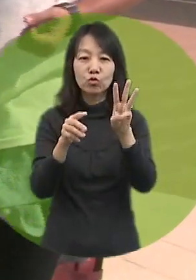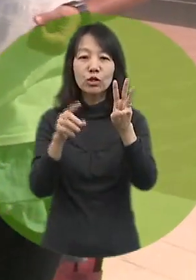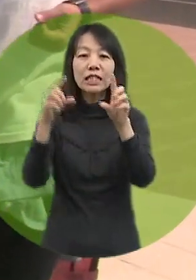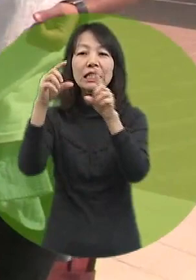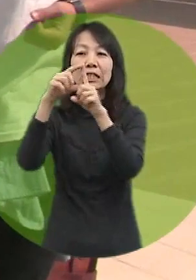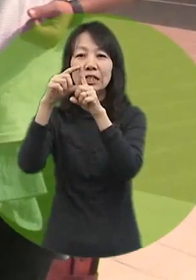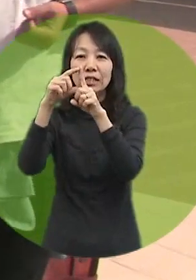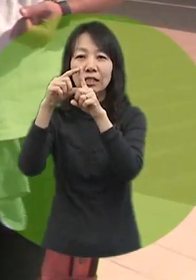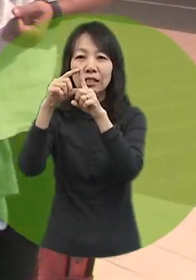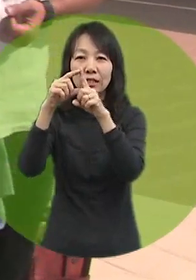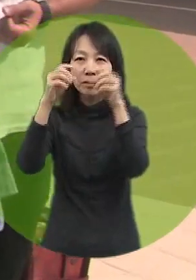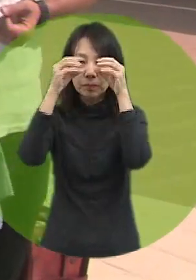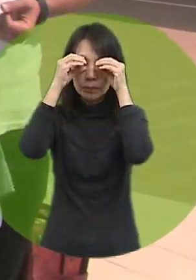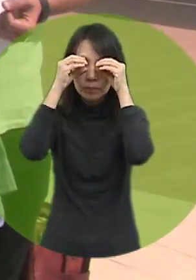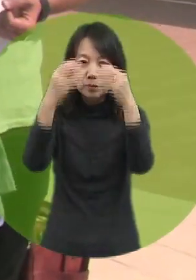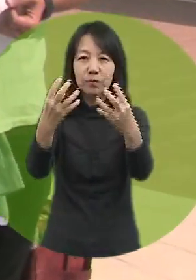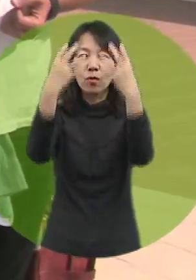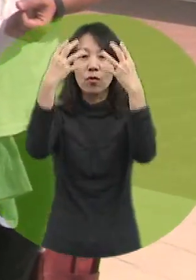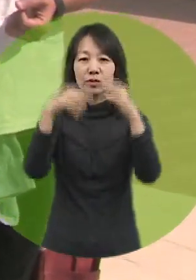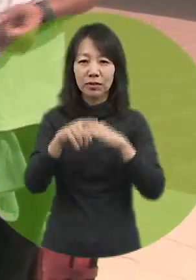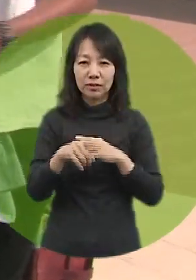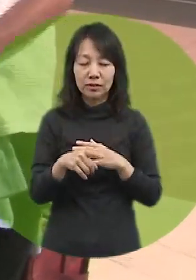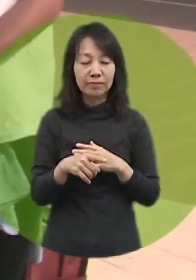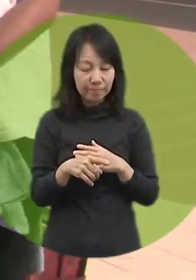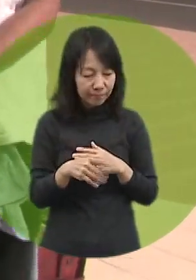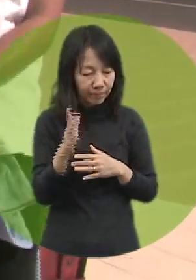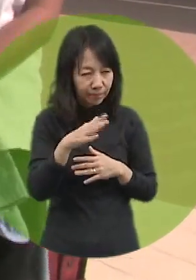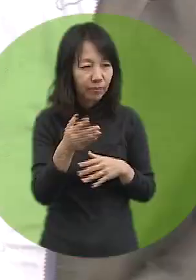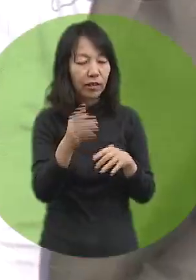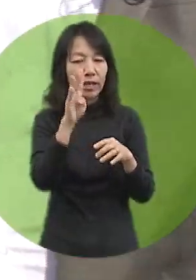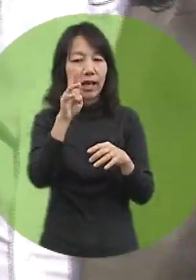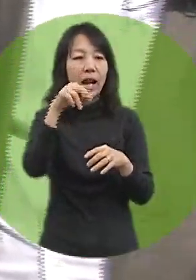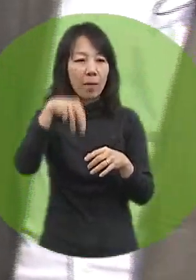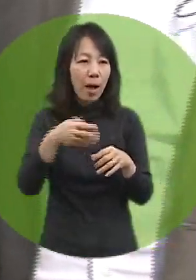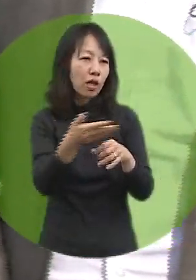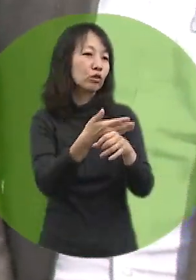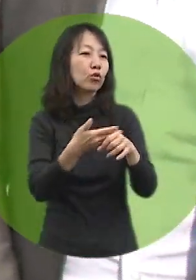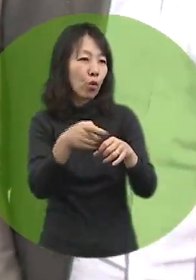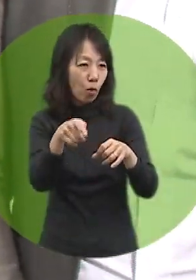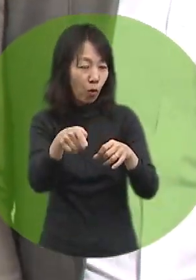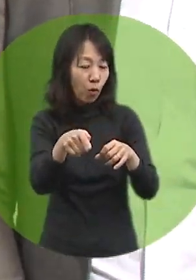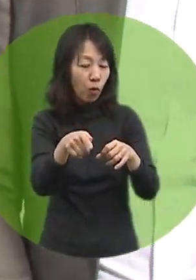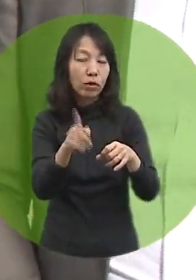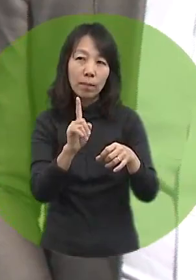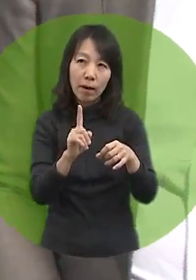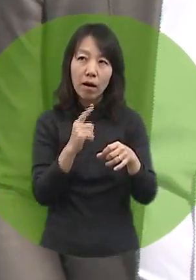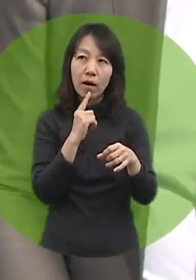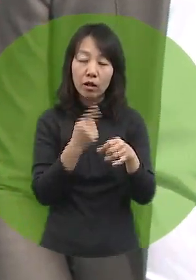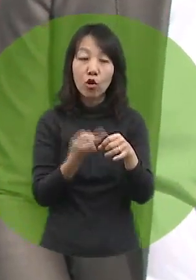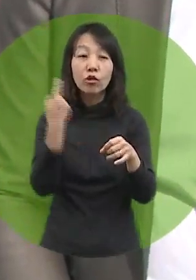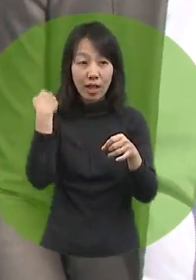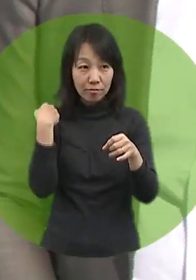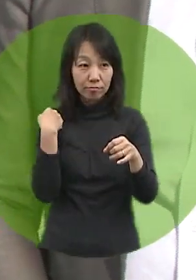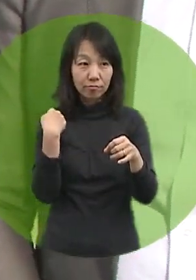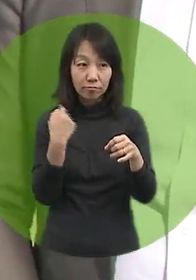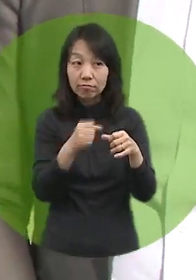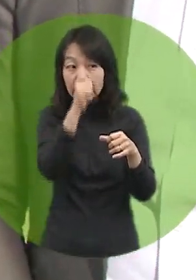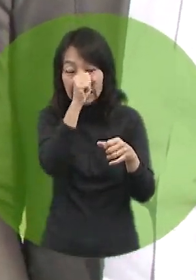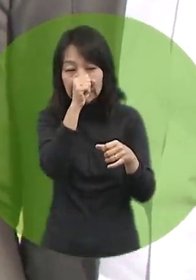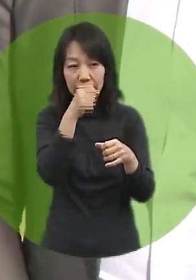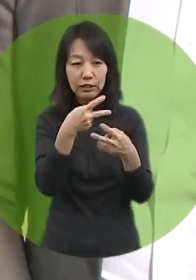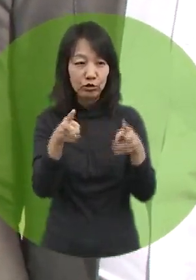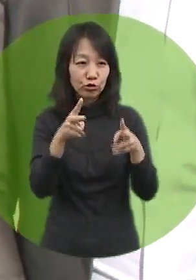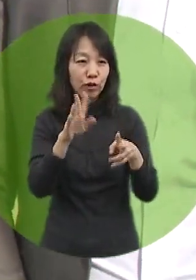それ。 3D ケラマ。そうです。ケラマ諸島。 なるほど、なるほど。 ケラマ諸島といえば、去年ビッグニュースがありましたよ